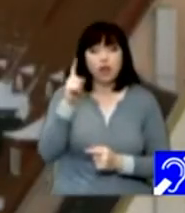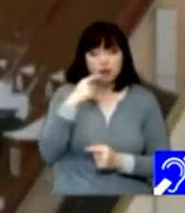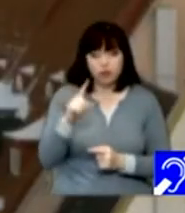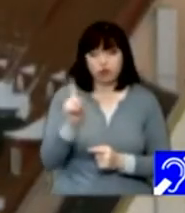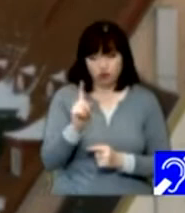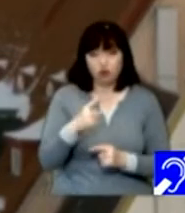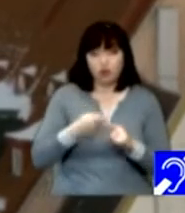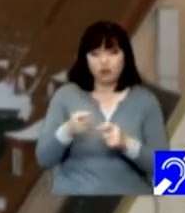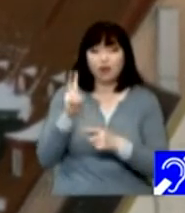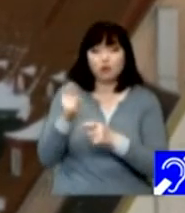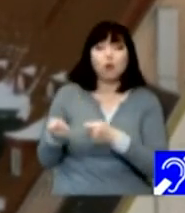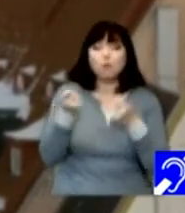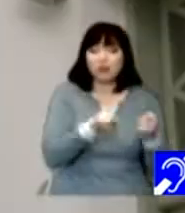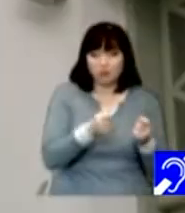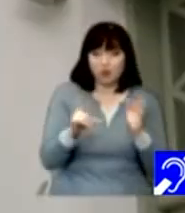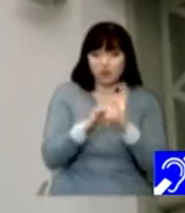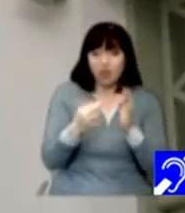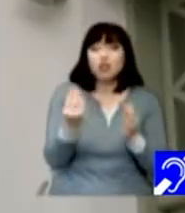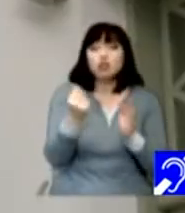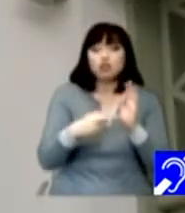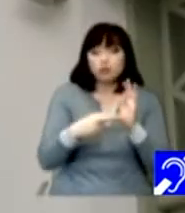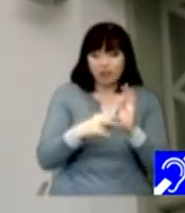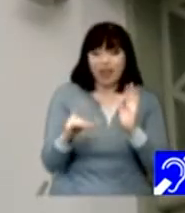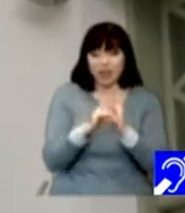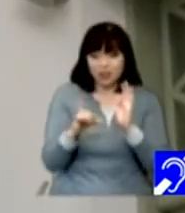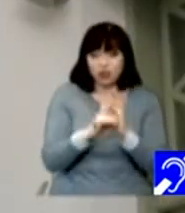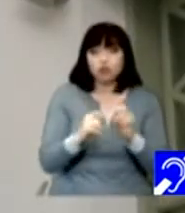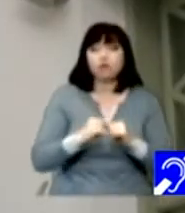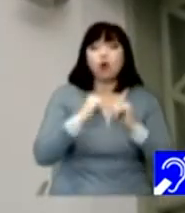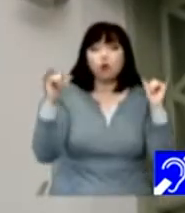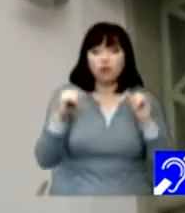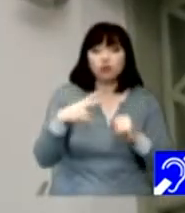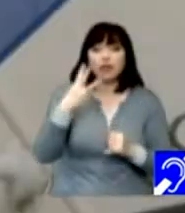de energie din țara Baltică, costul curentului electric a crescut cu